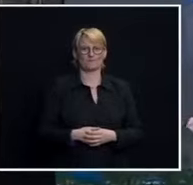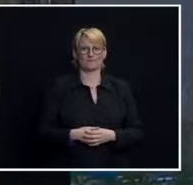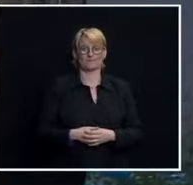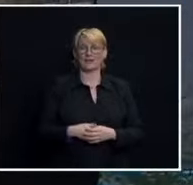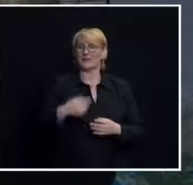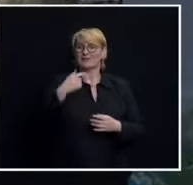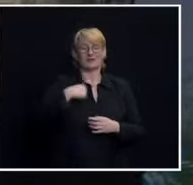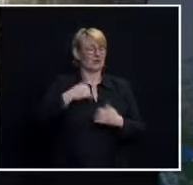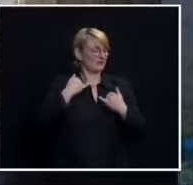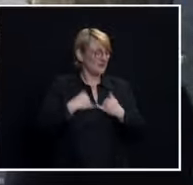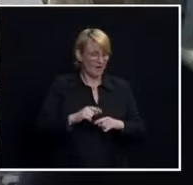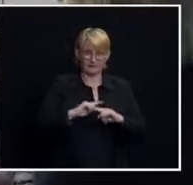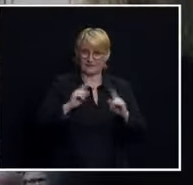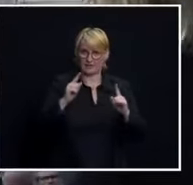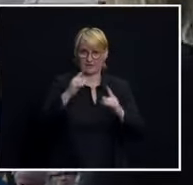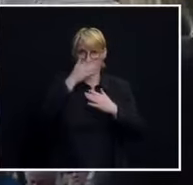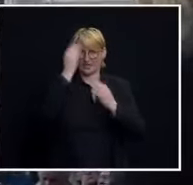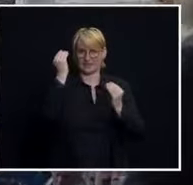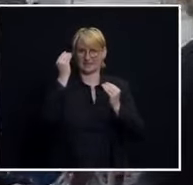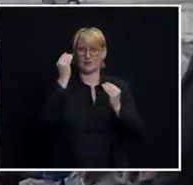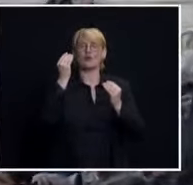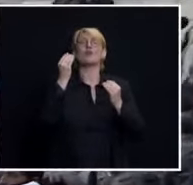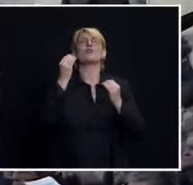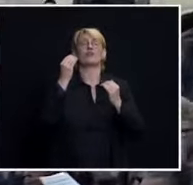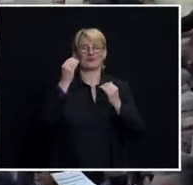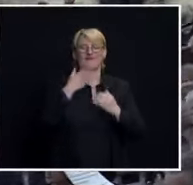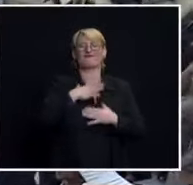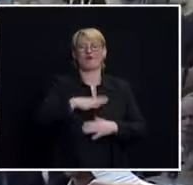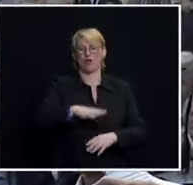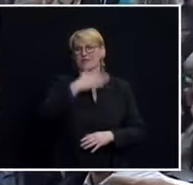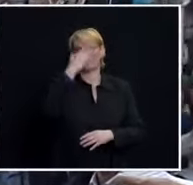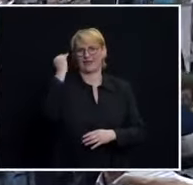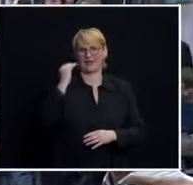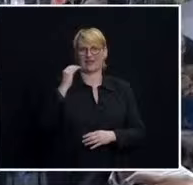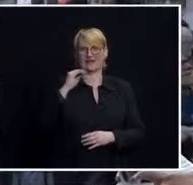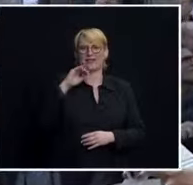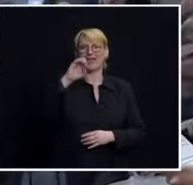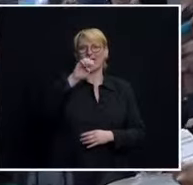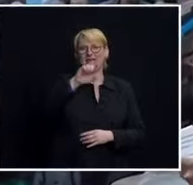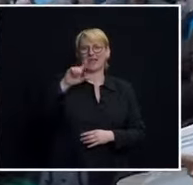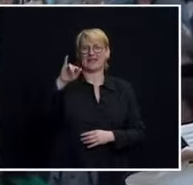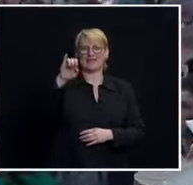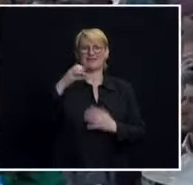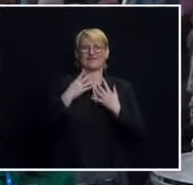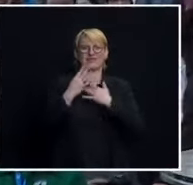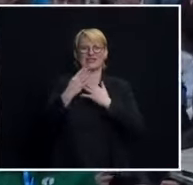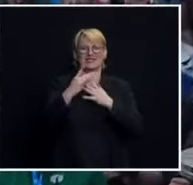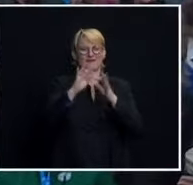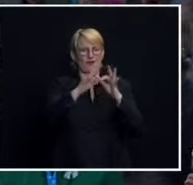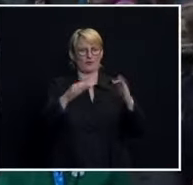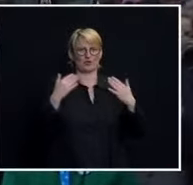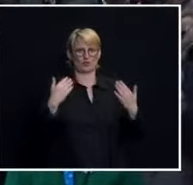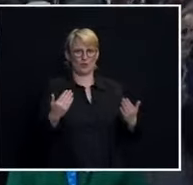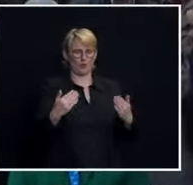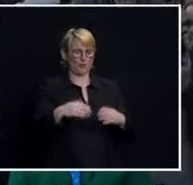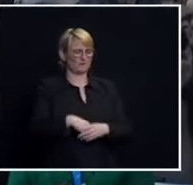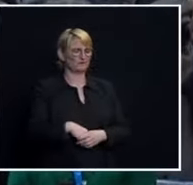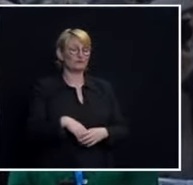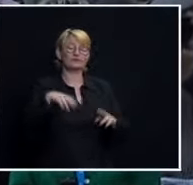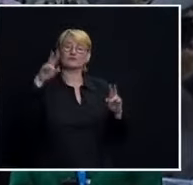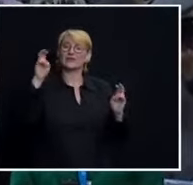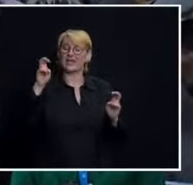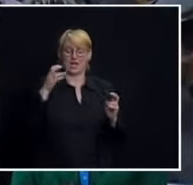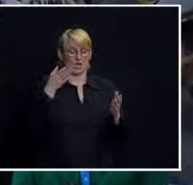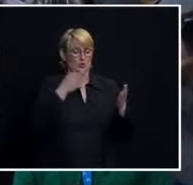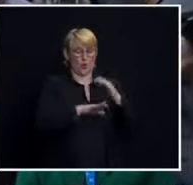nicht vergessen, denn, so hat es Elie Wiesel formuliert, wir sind nicht nur für die Erinnerungen an die Toten verantwortlich,